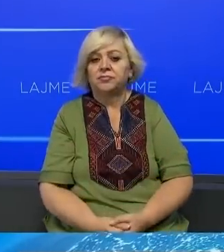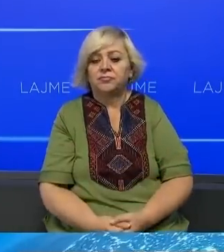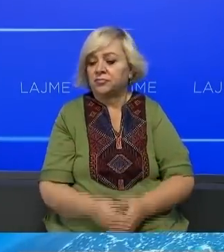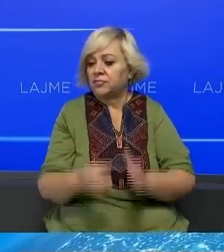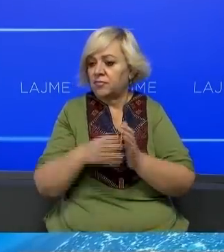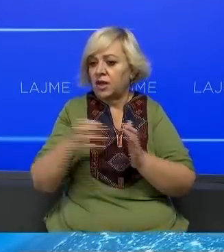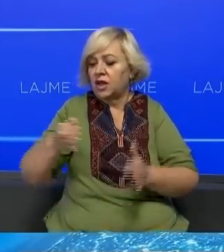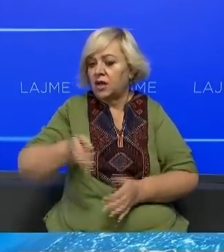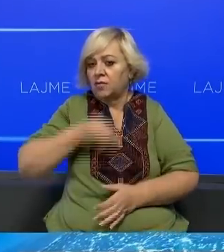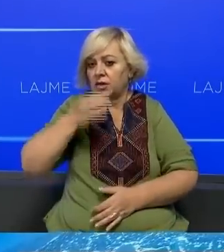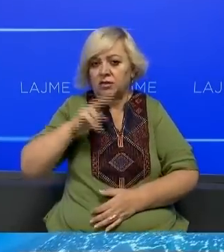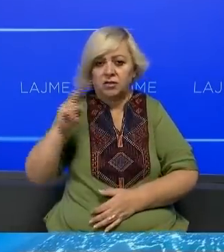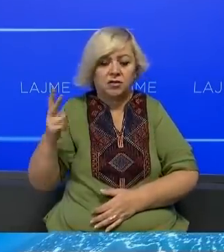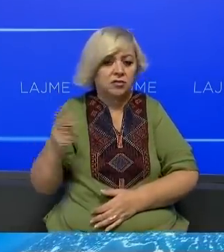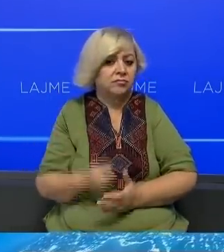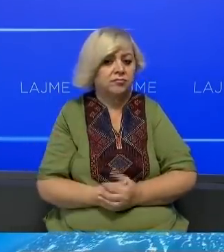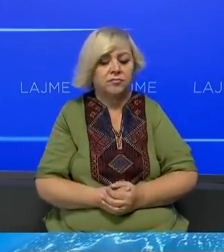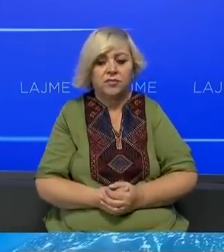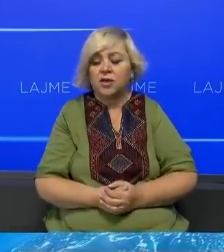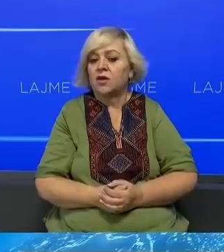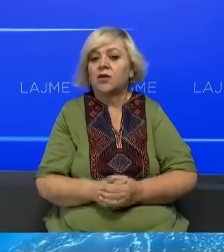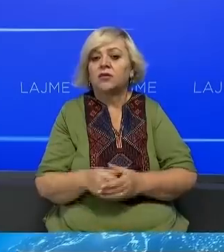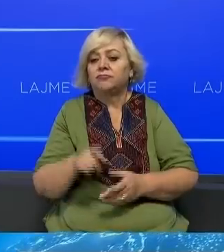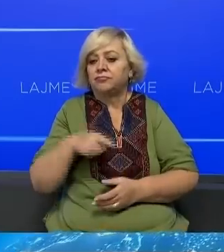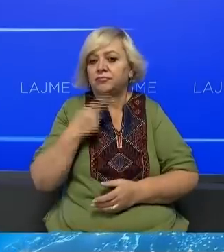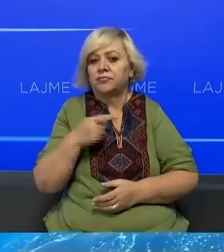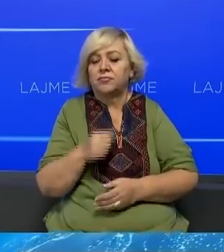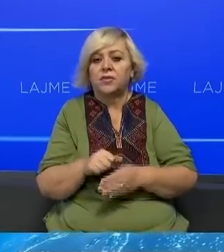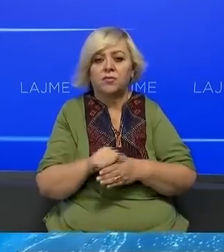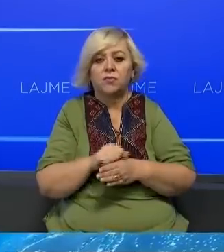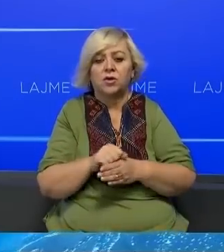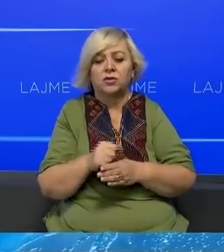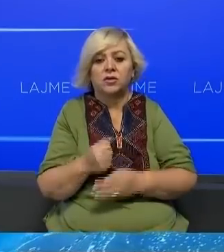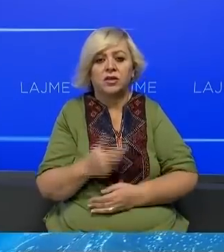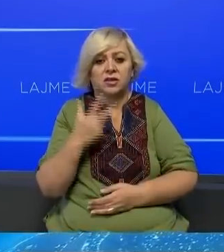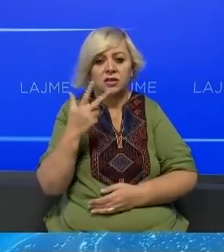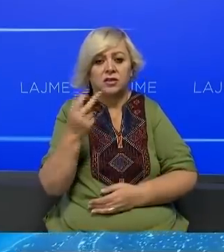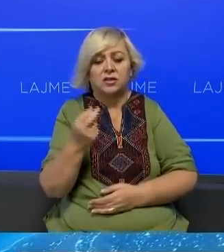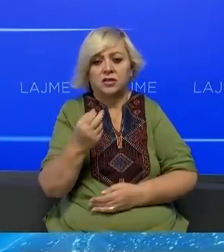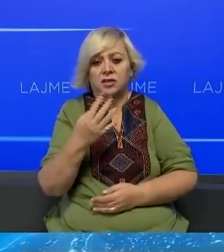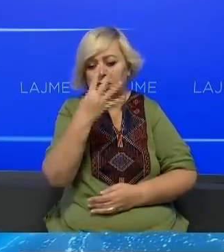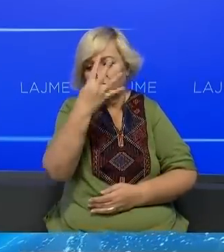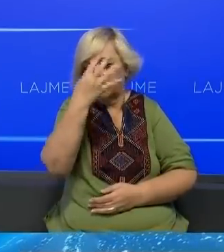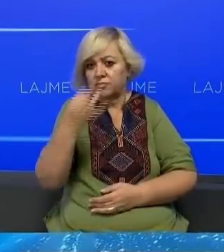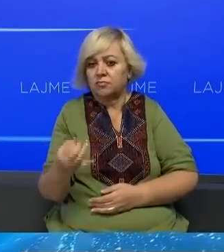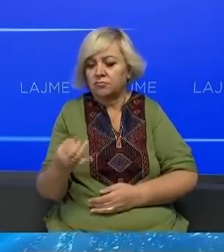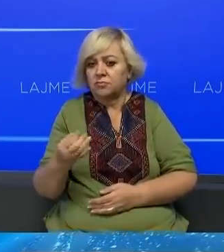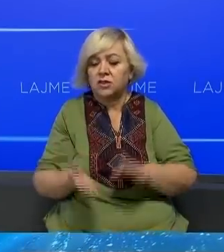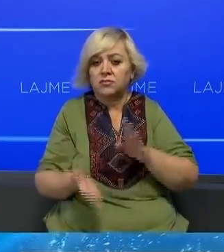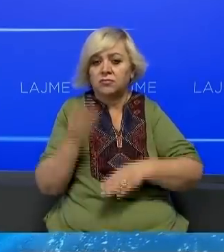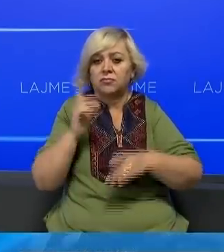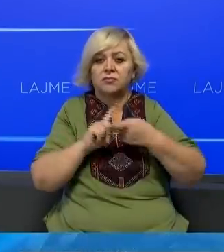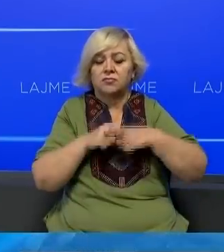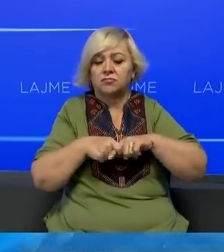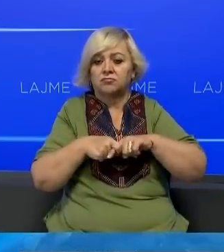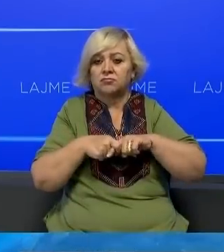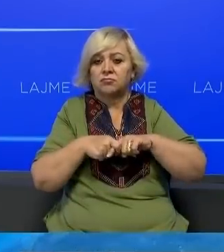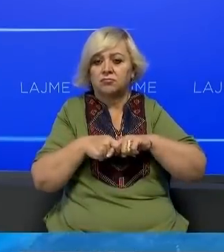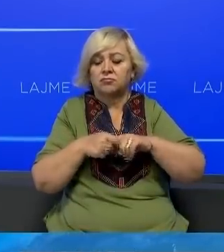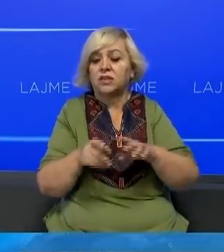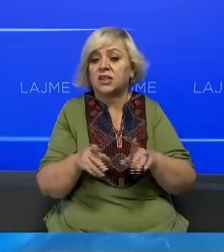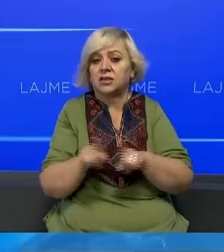Vazhdojmë edicionin me lajme të tjera të ditës. Muajt në vazhdim do të ketë rritje rreth 30 deri në 40% të çmimeve të produkteve vendëse. E